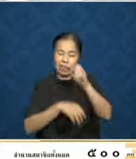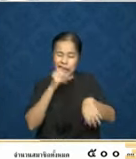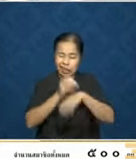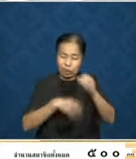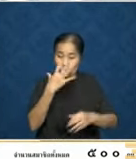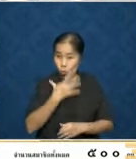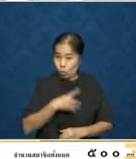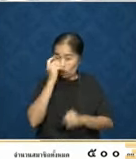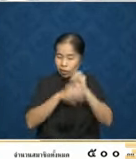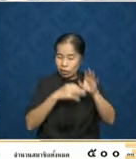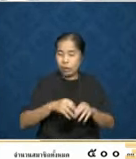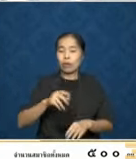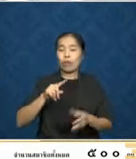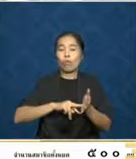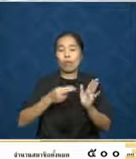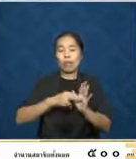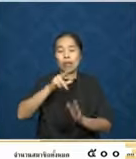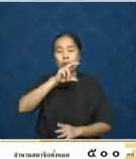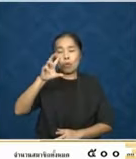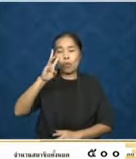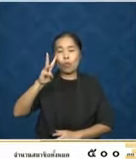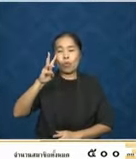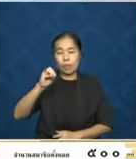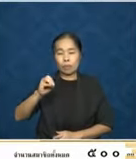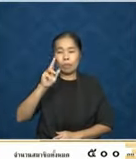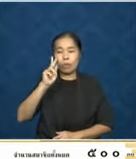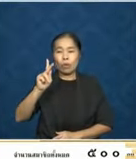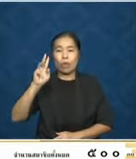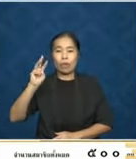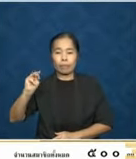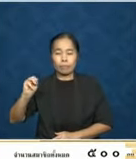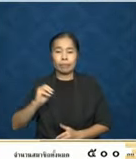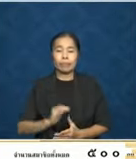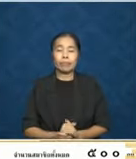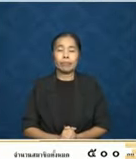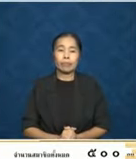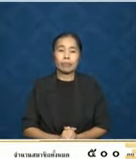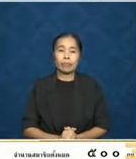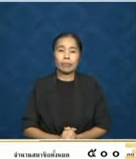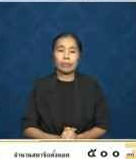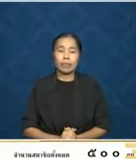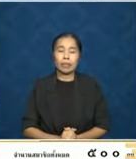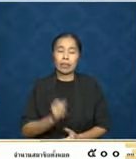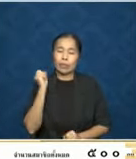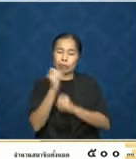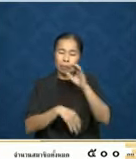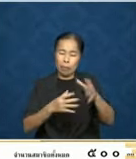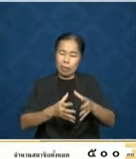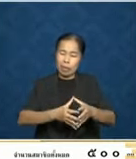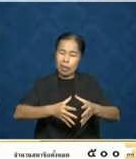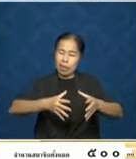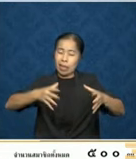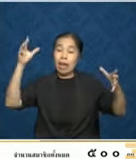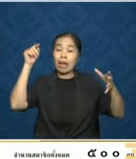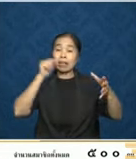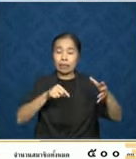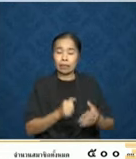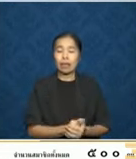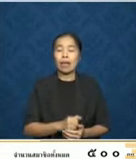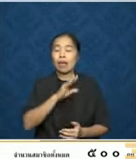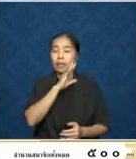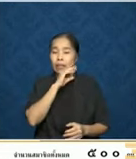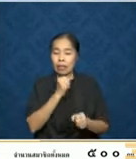360กิโลกรัมต่อปีครับขอสไลด์ด้วยนะครับจำนวนปริมาณขยะที่มหาศาลนี้ครับหากมีการจัด